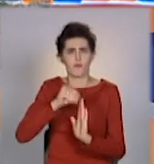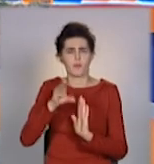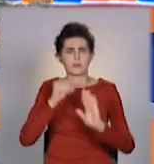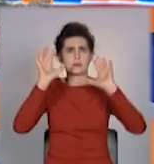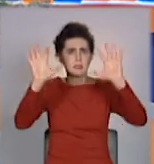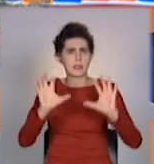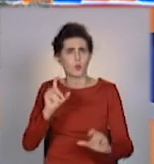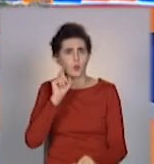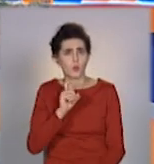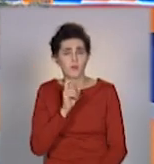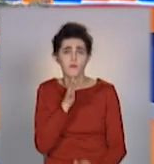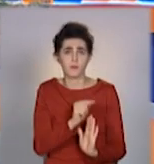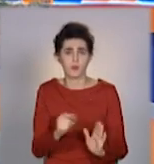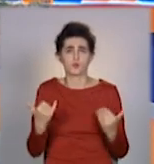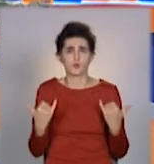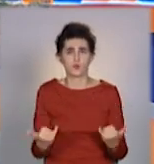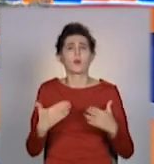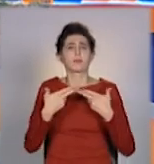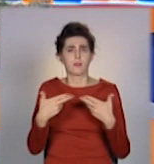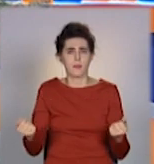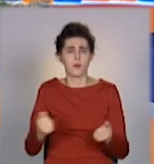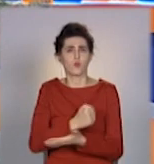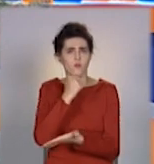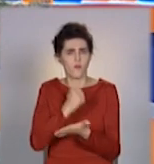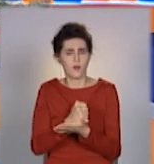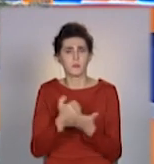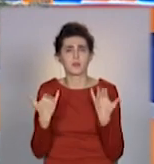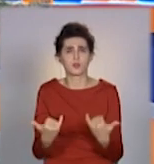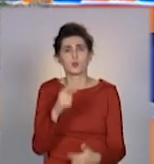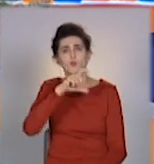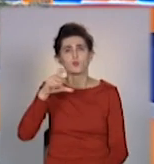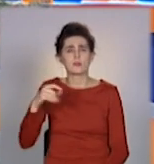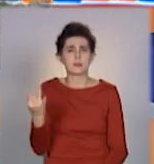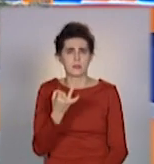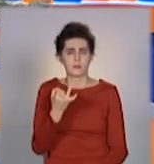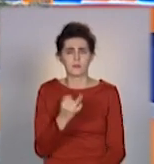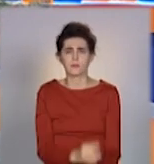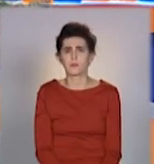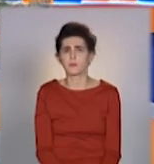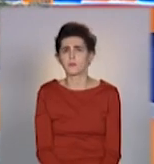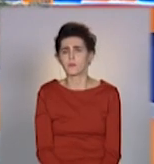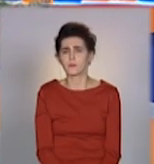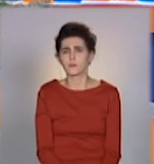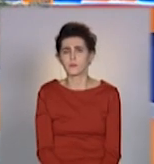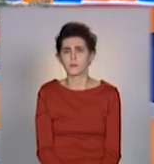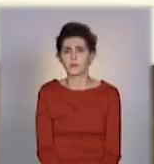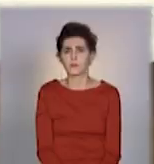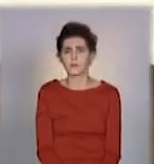таки ухвалили. Як цю новину сприйняли жителі Донбасу, розкажуть наші кореспонденти.